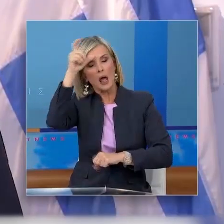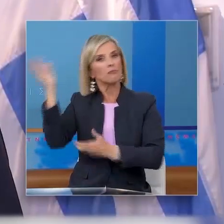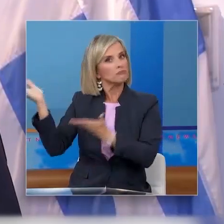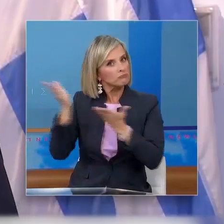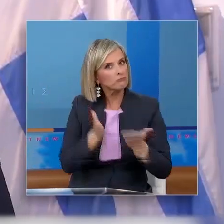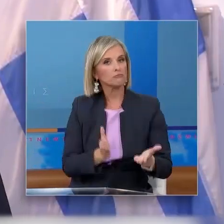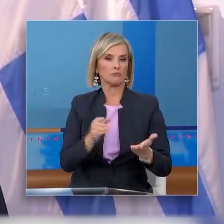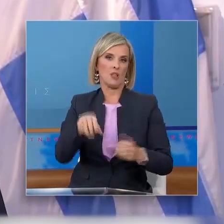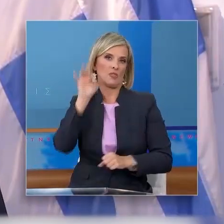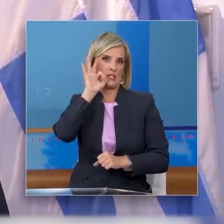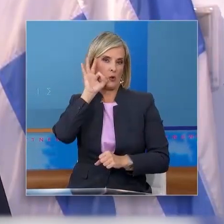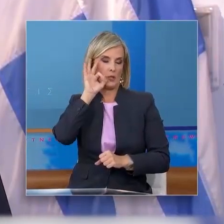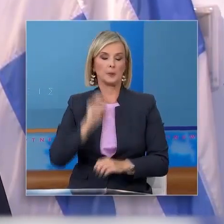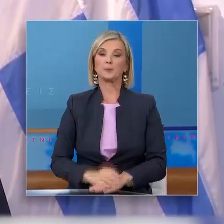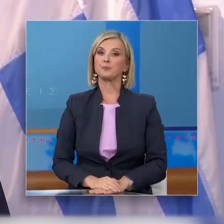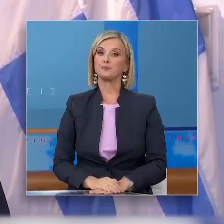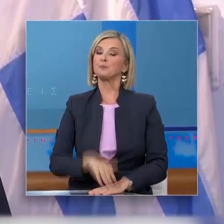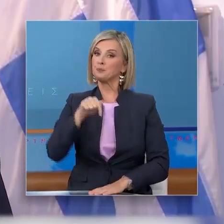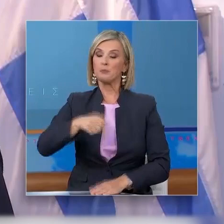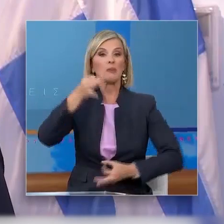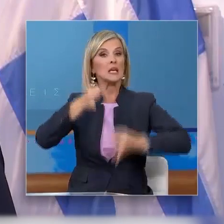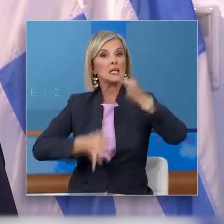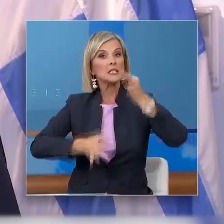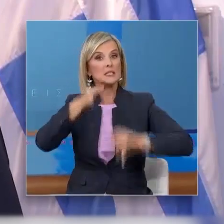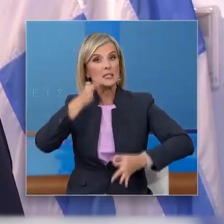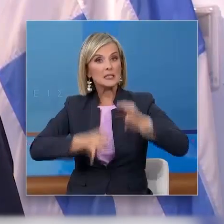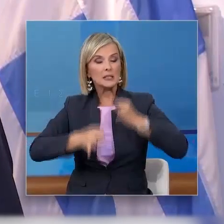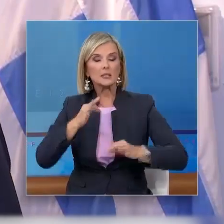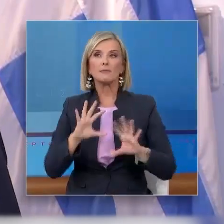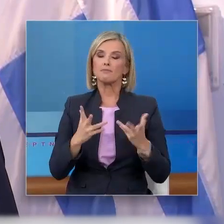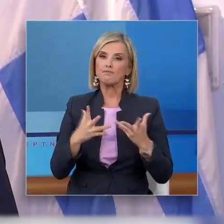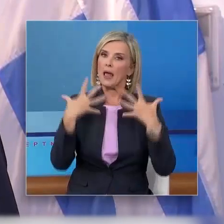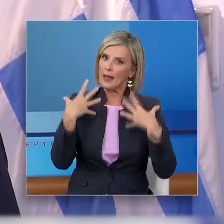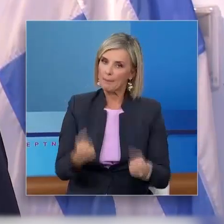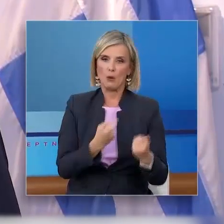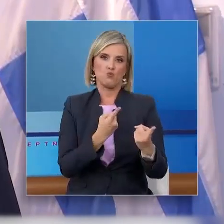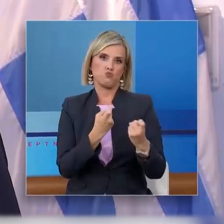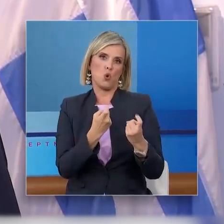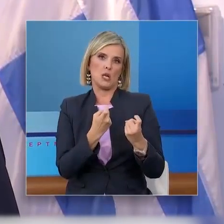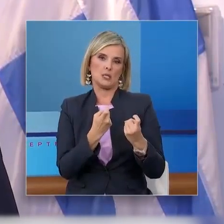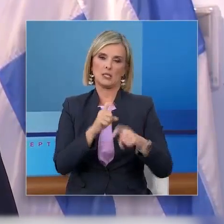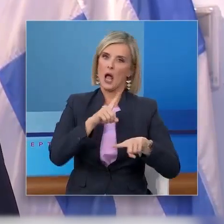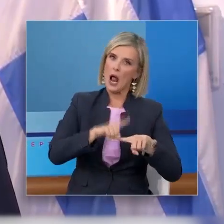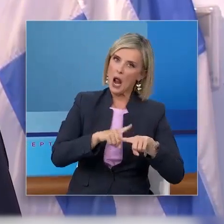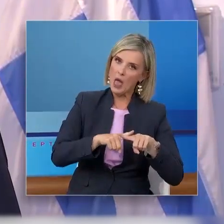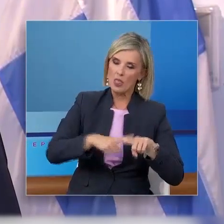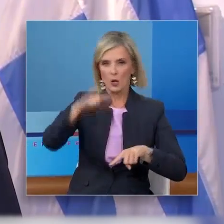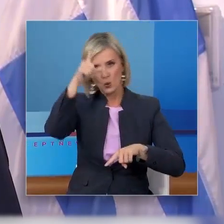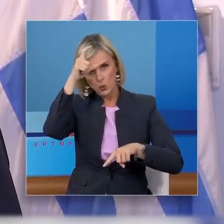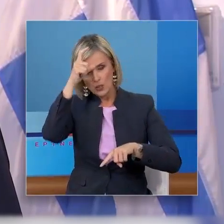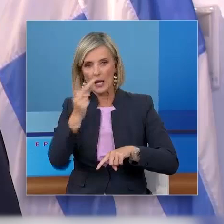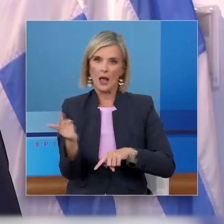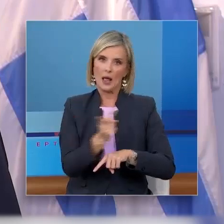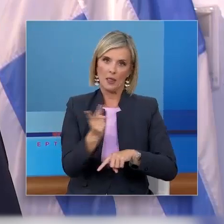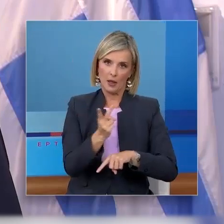είχαμε την ευκαιρία να συζητήσουμε και για μία σειρά από κοινές προκλήσεις που αντιμετωπίζουν οι δύο χώρες μας να σταθώ ενδεικτικά σστο